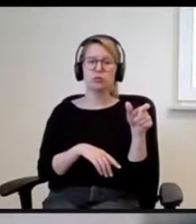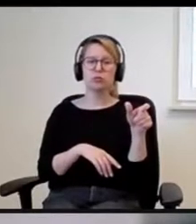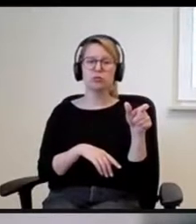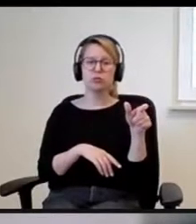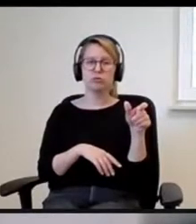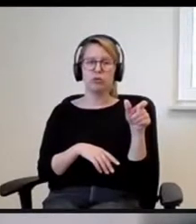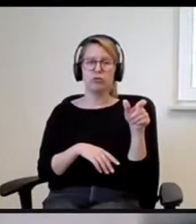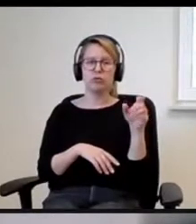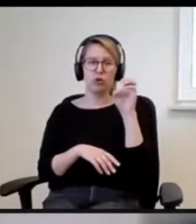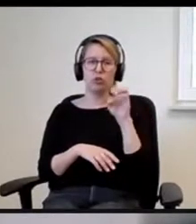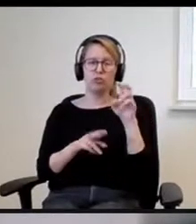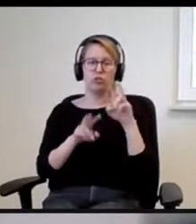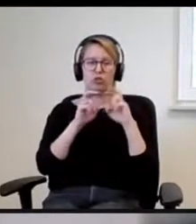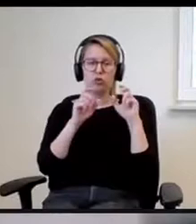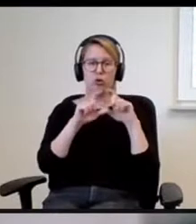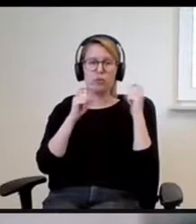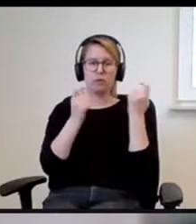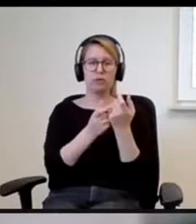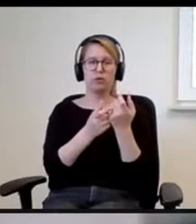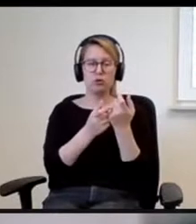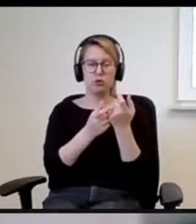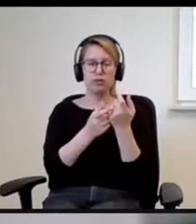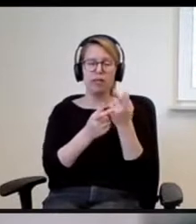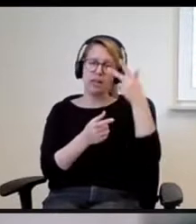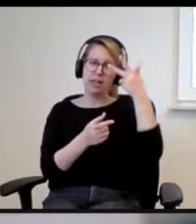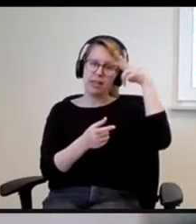Merci beaucoup Christophe et merci à tous